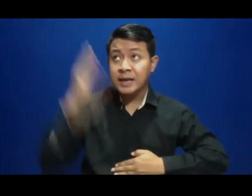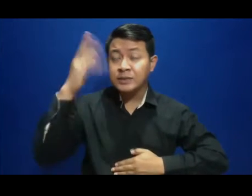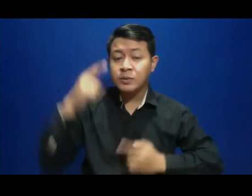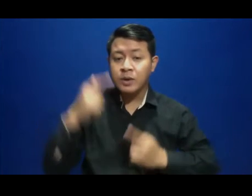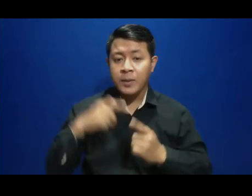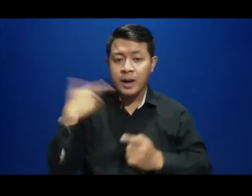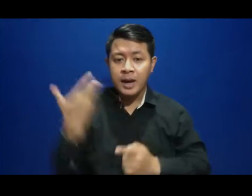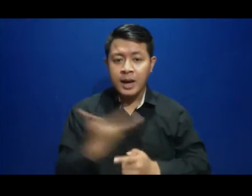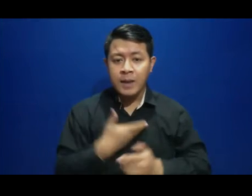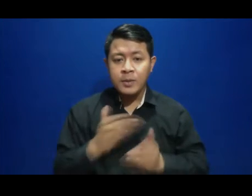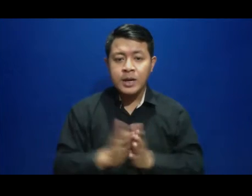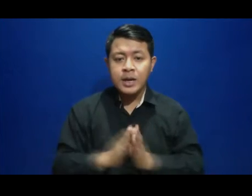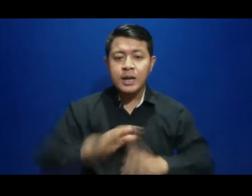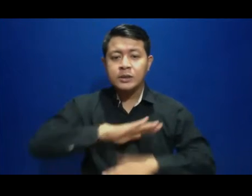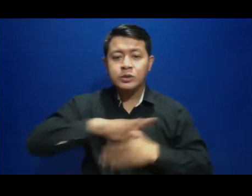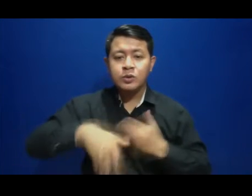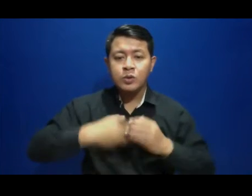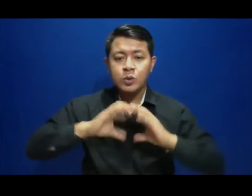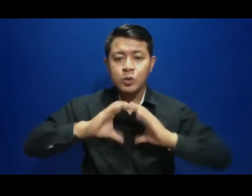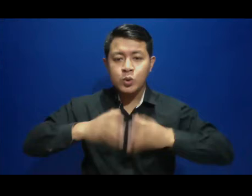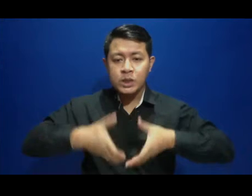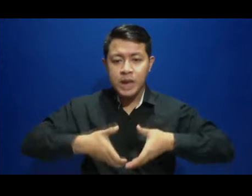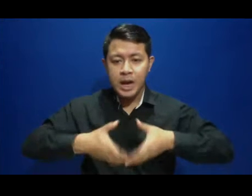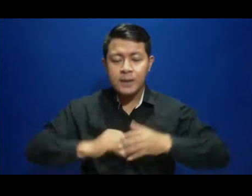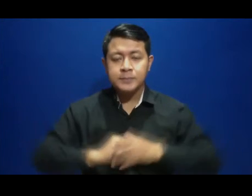dan seluruh dunia.